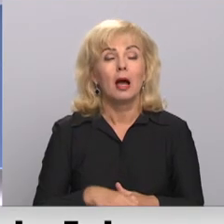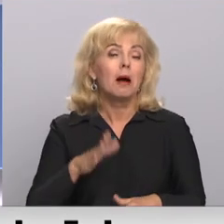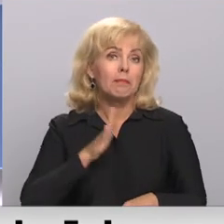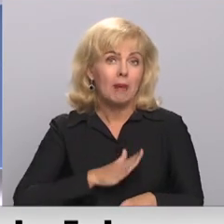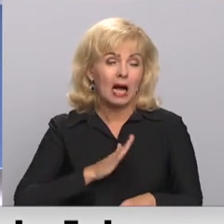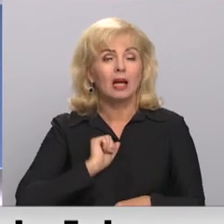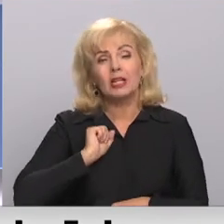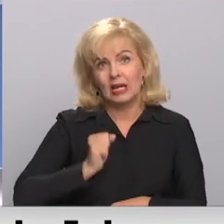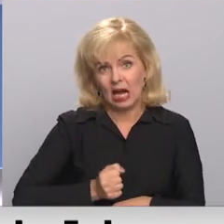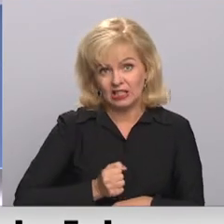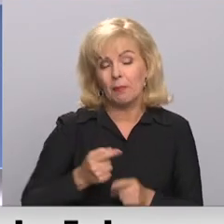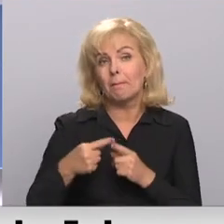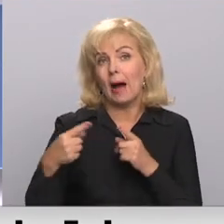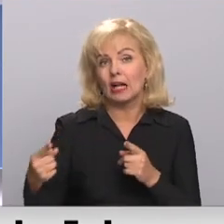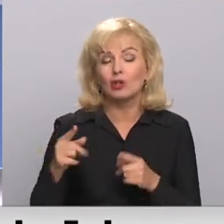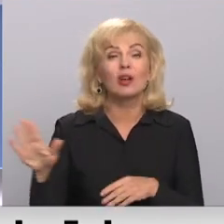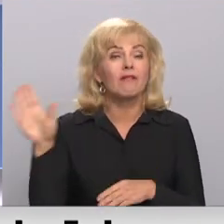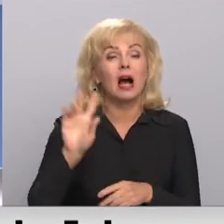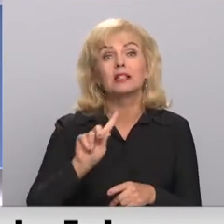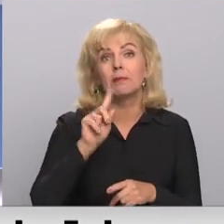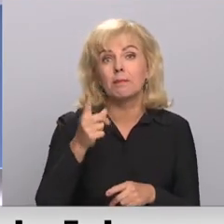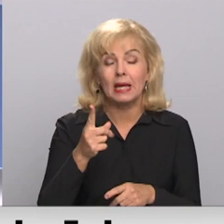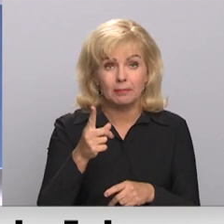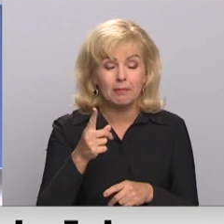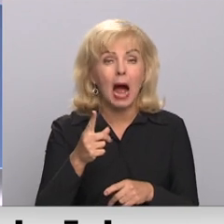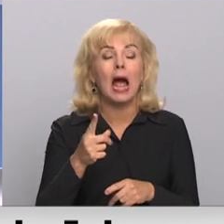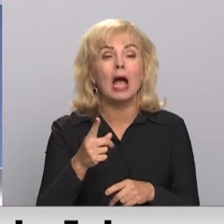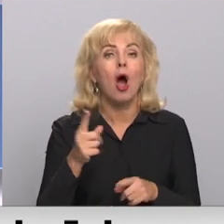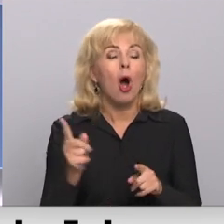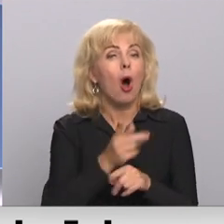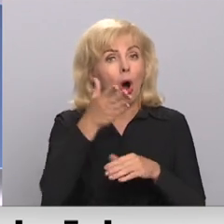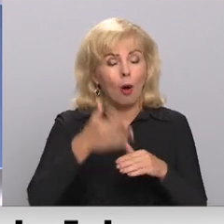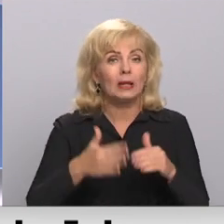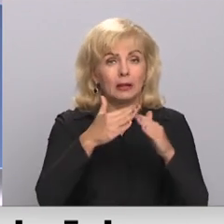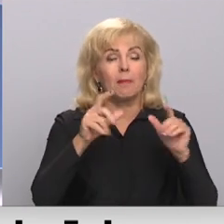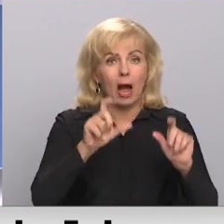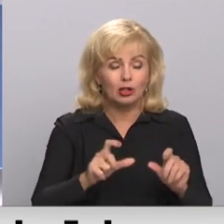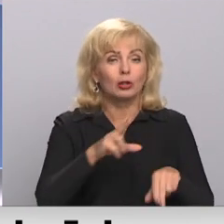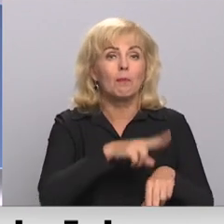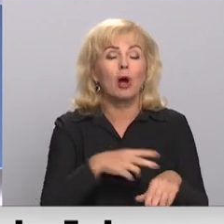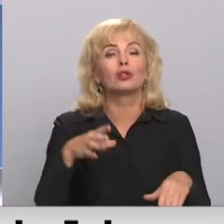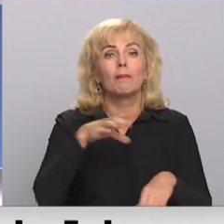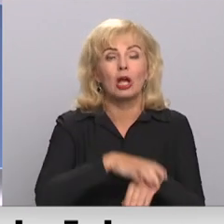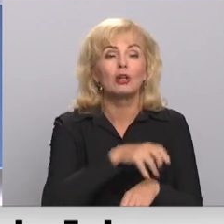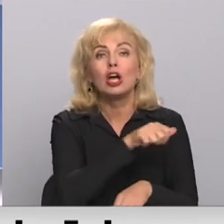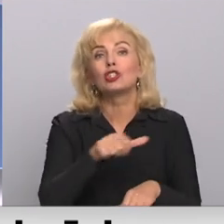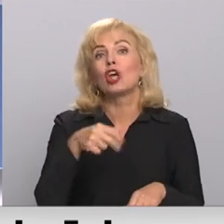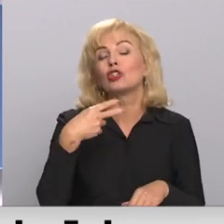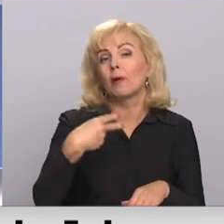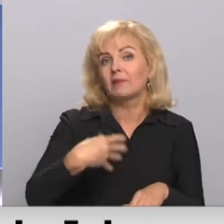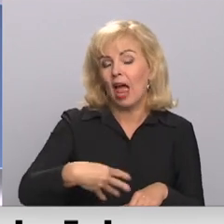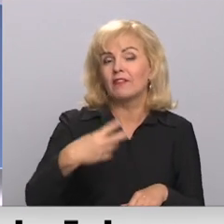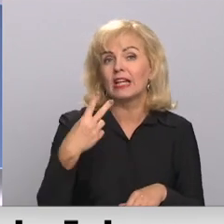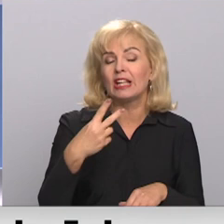Pagaidām iecietības periods. Valstī pirmajā komandanta stundas naktī policija ielās pieķērusi 692 cilvēkus